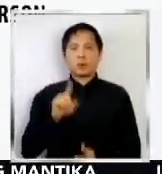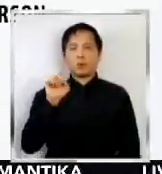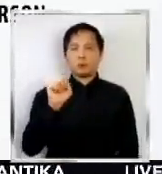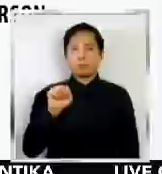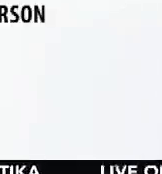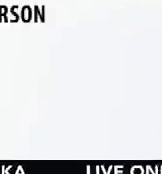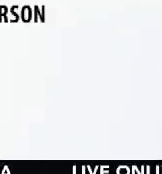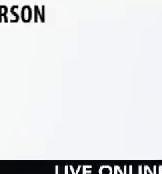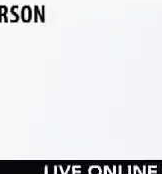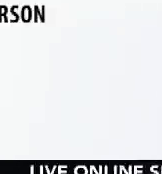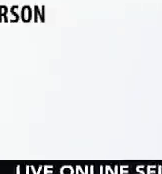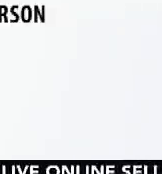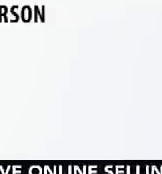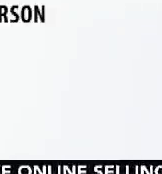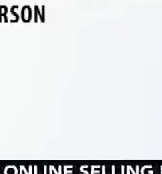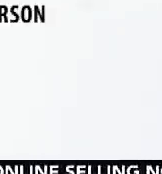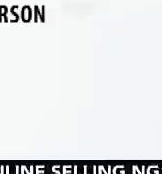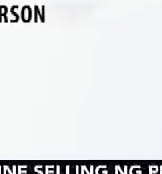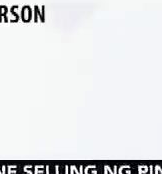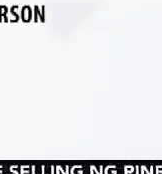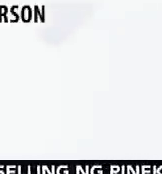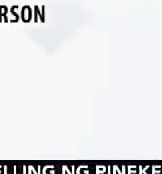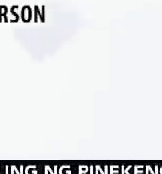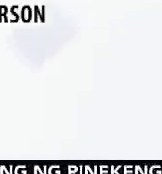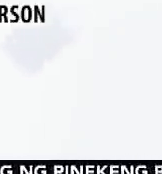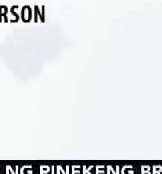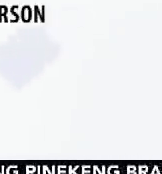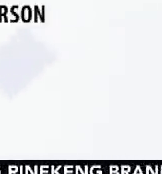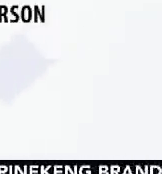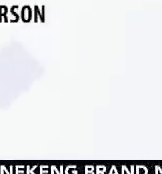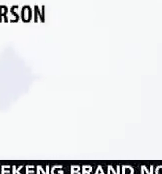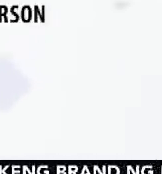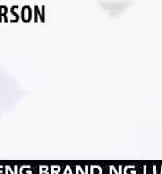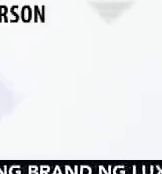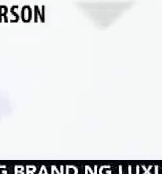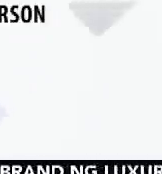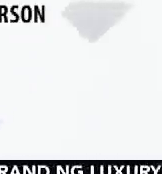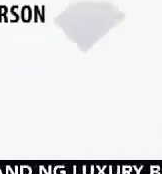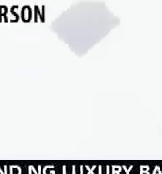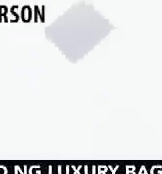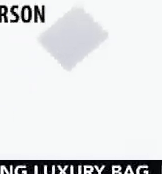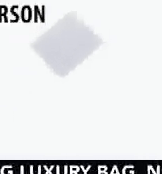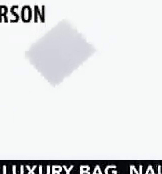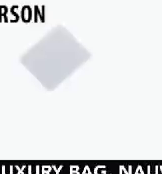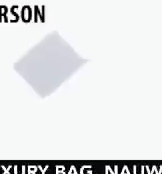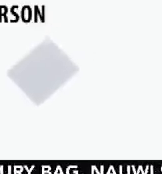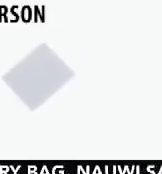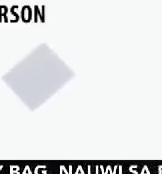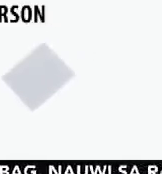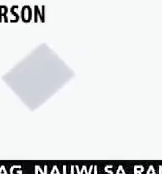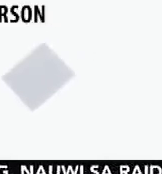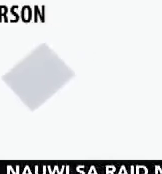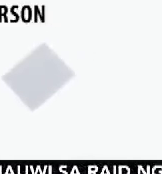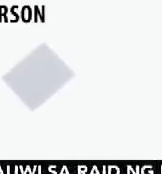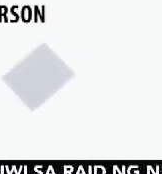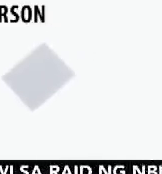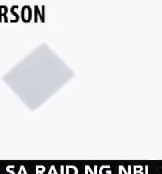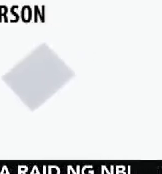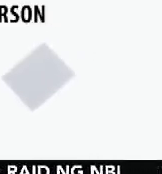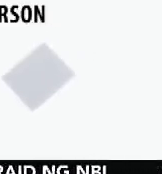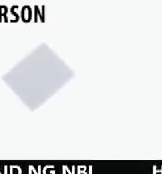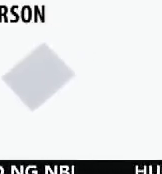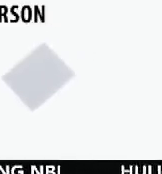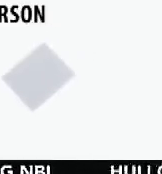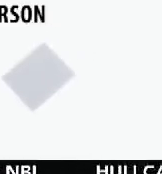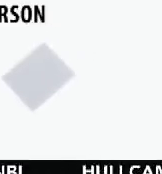no? So hanggang hindi pa natatapos yung 1.7 million, no? Sila pa rin po ang priority, no? Pero antayin po natin ang